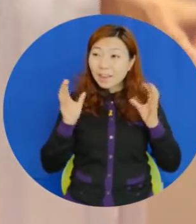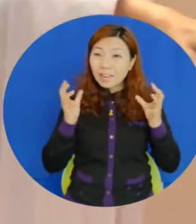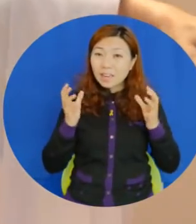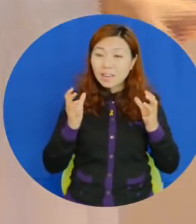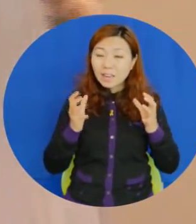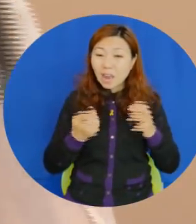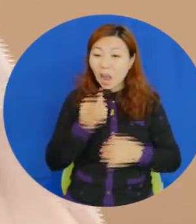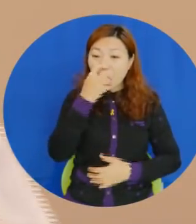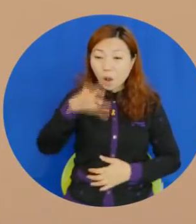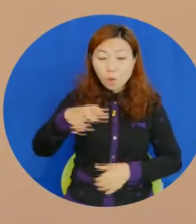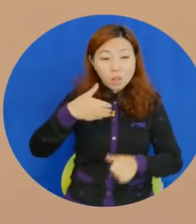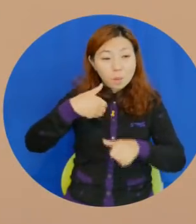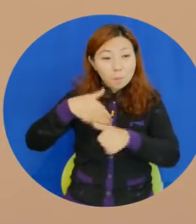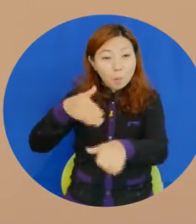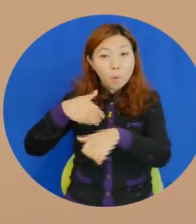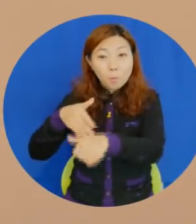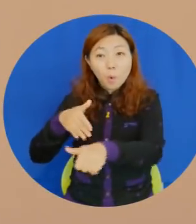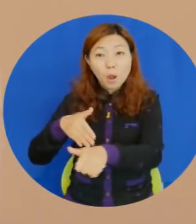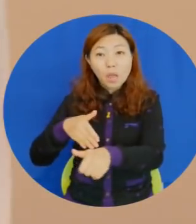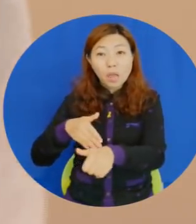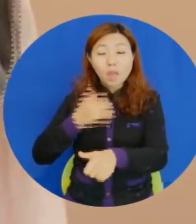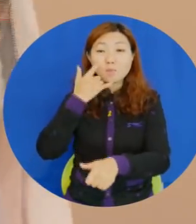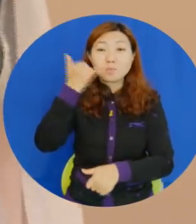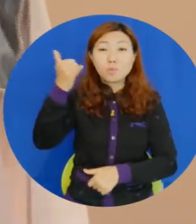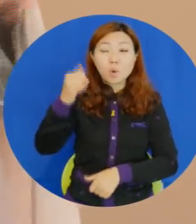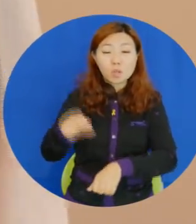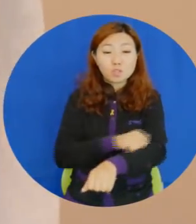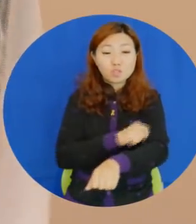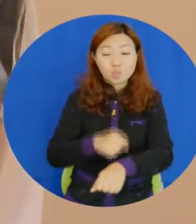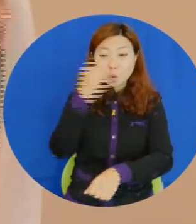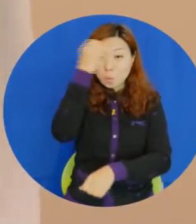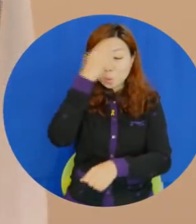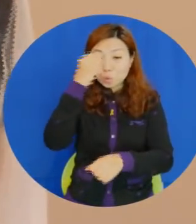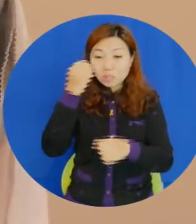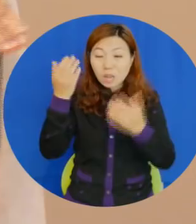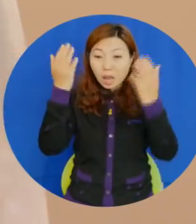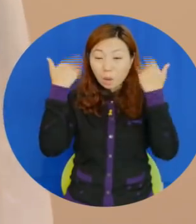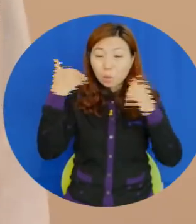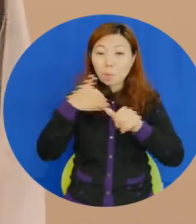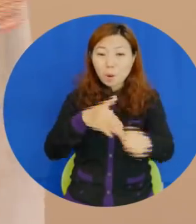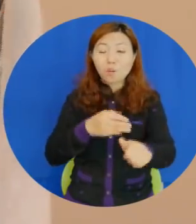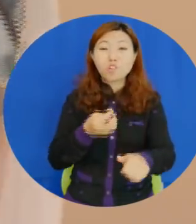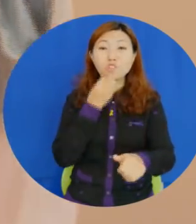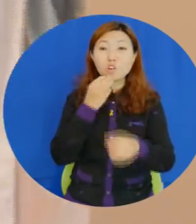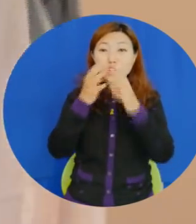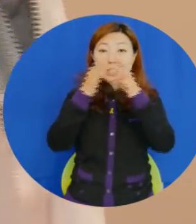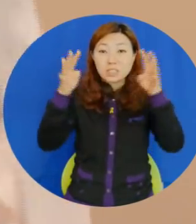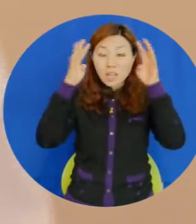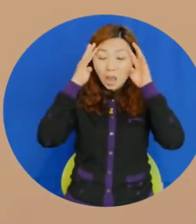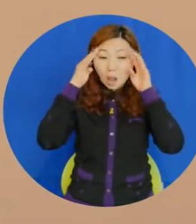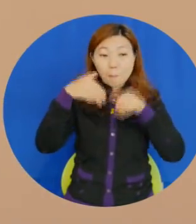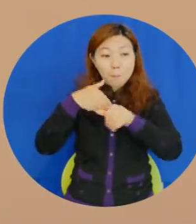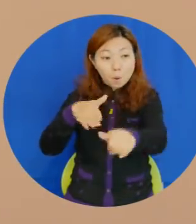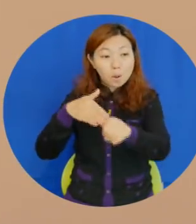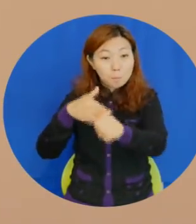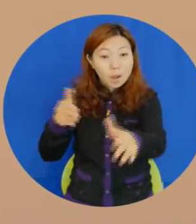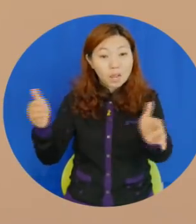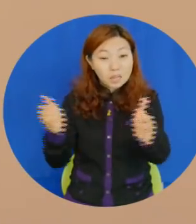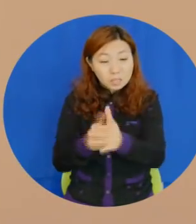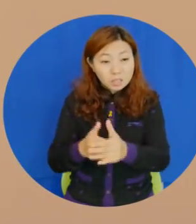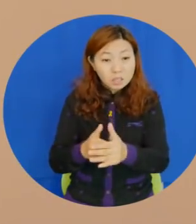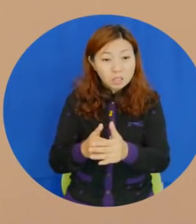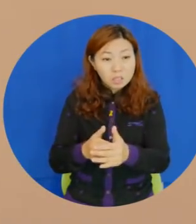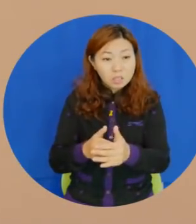보면 여기 지금 애 지금 학원 보내고 뭐 보내가 지금 특목고 보내고 서울대 보내는 이 사람들